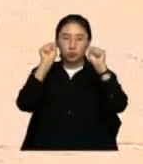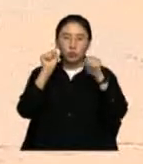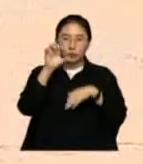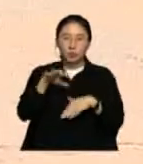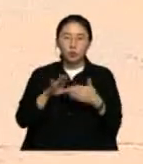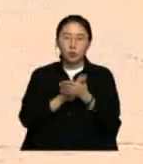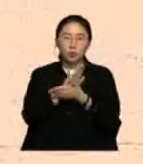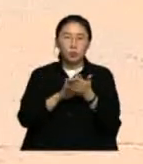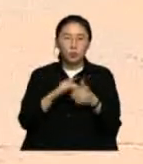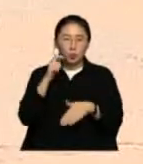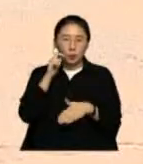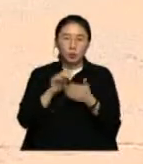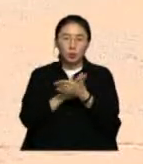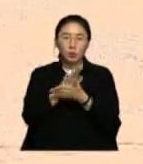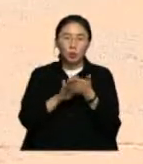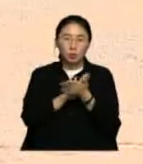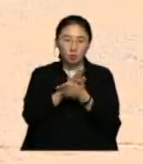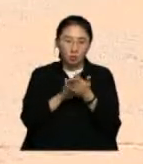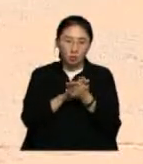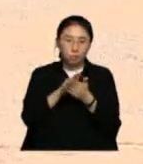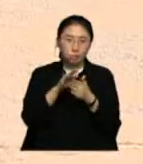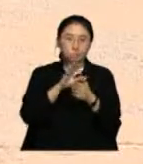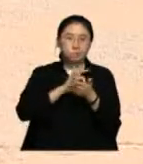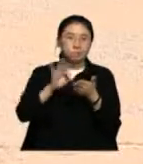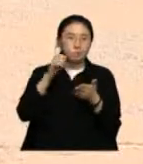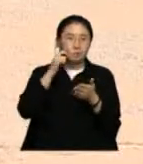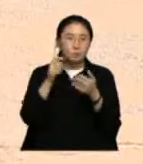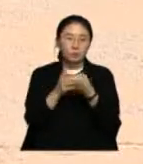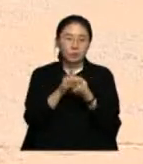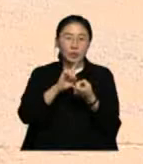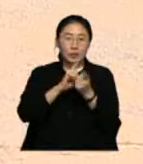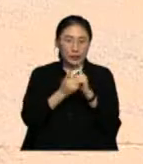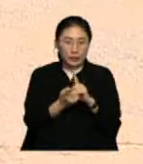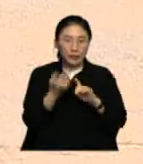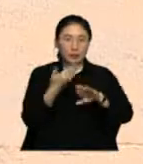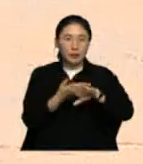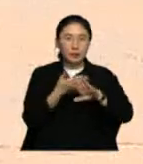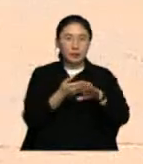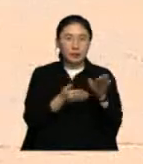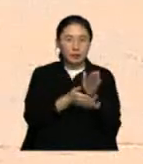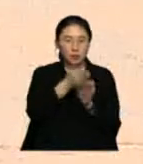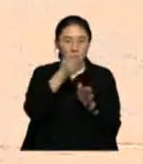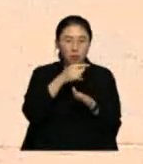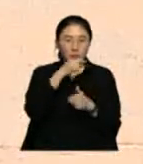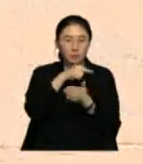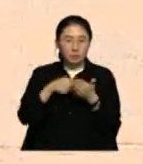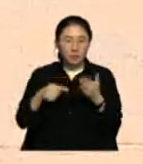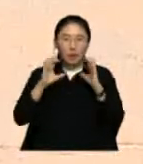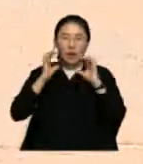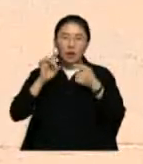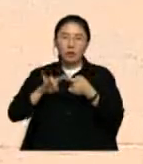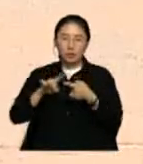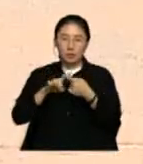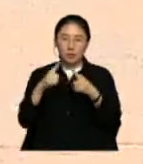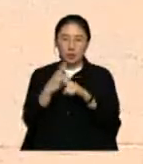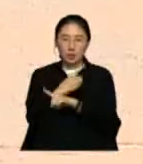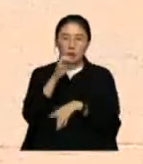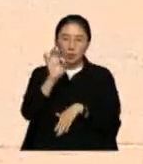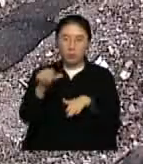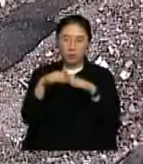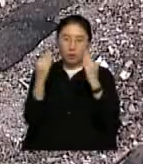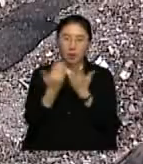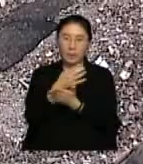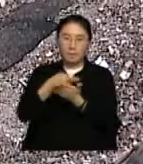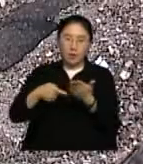수도 없고 놀이터 시설을 이용할 수가 없는 상황이기 때문에 대체 놀이 시설과 피해를 본 아이들에 대한 치료비 전액